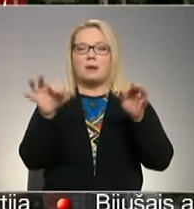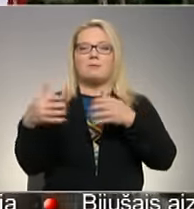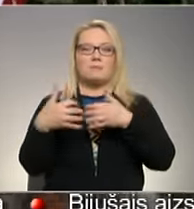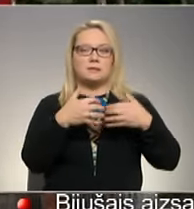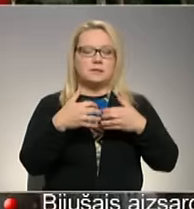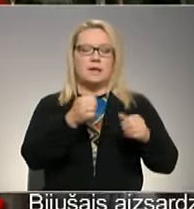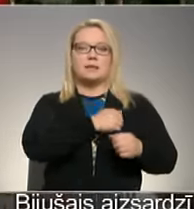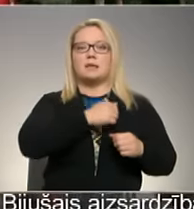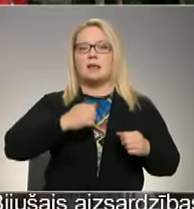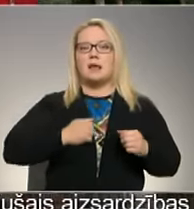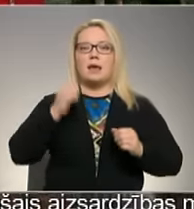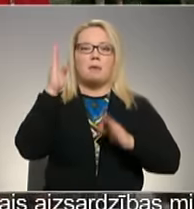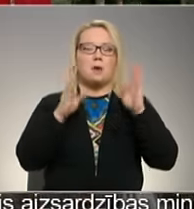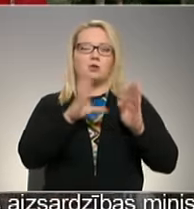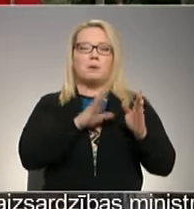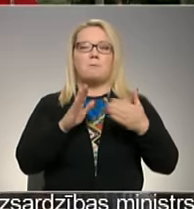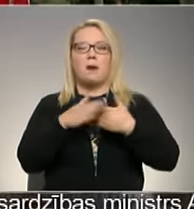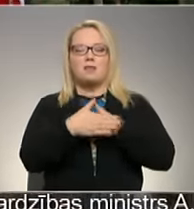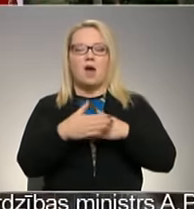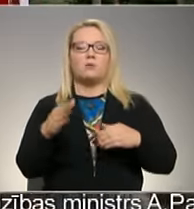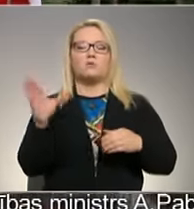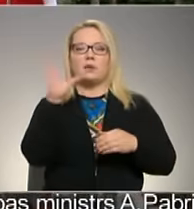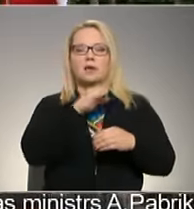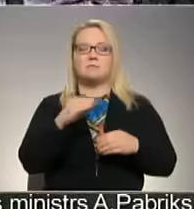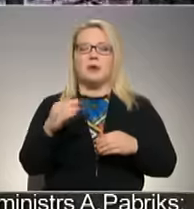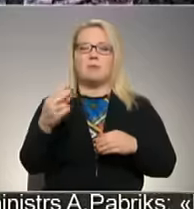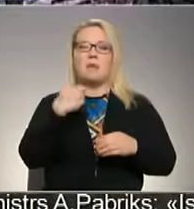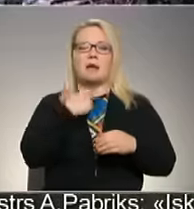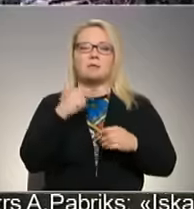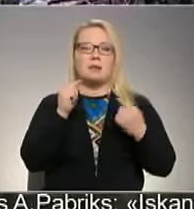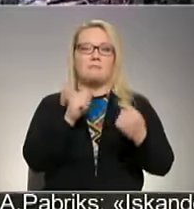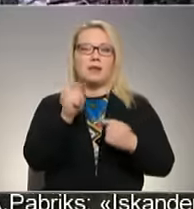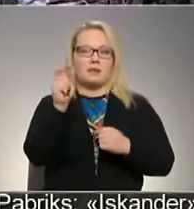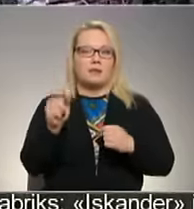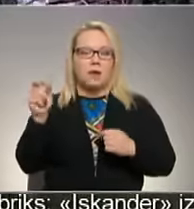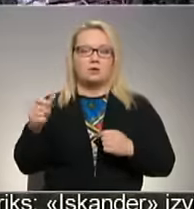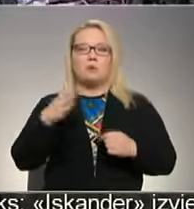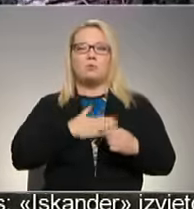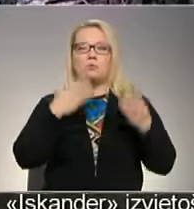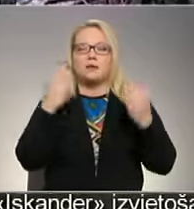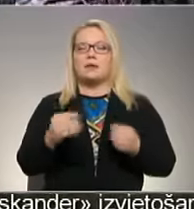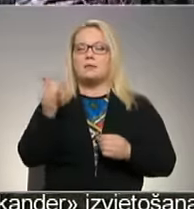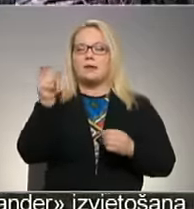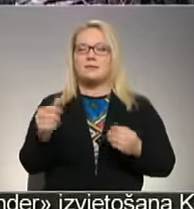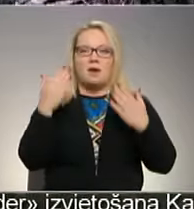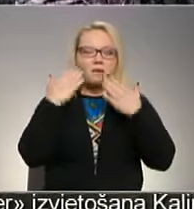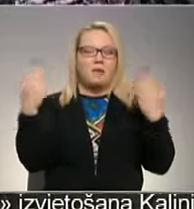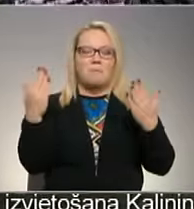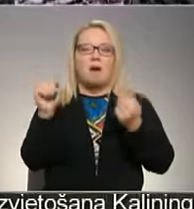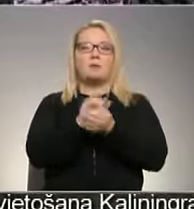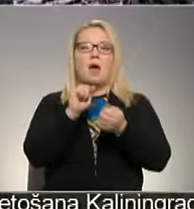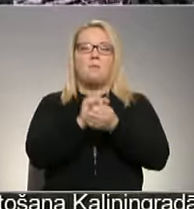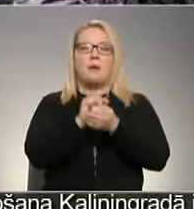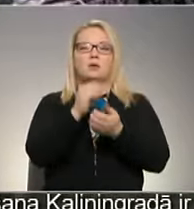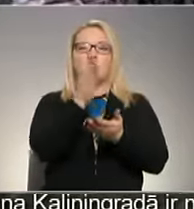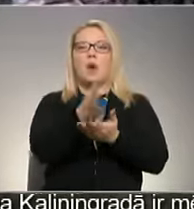cīņās strēlniekiem meži bija gan patvērums, gan iespēja pārsteigt pretiniekus, bet mūsdienās, kad cilvēki vairs īsti neprot dabas norādes izmantot,